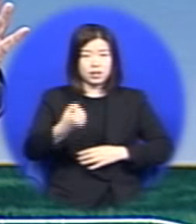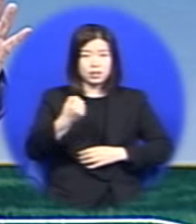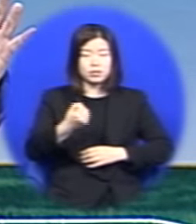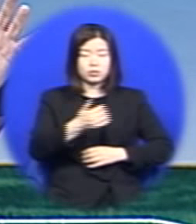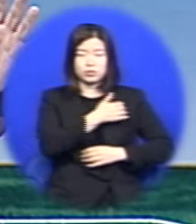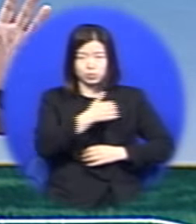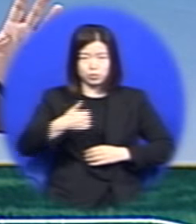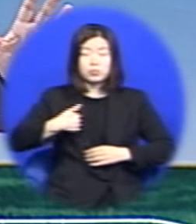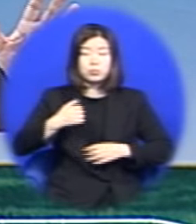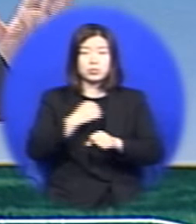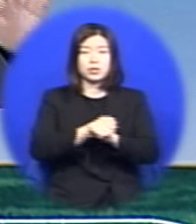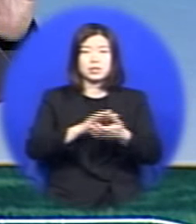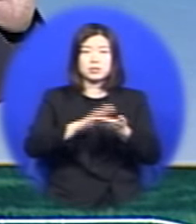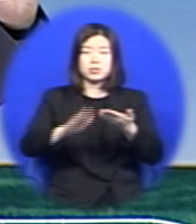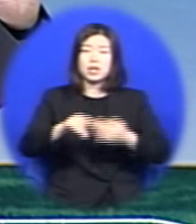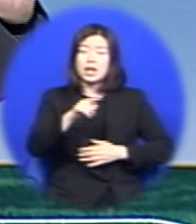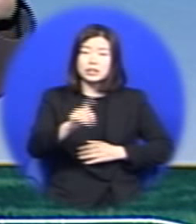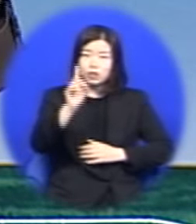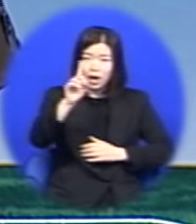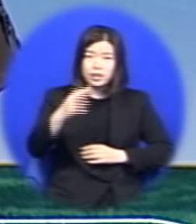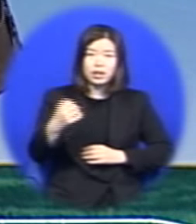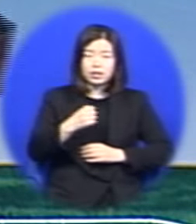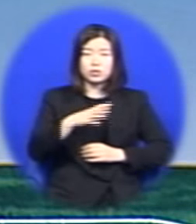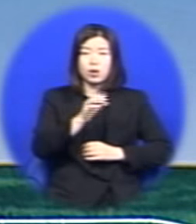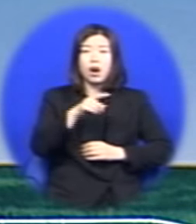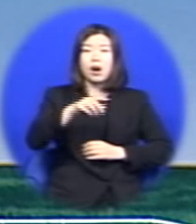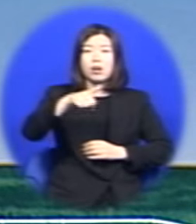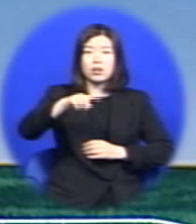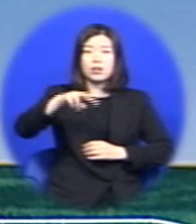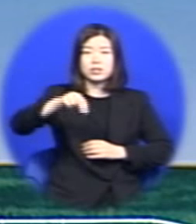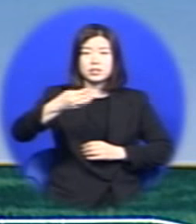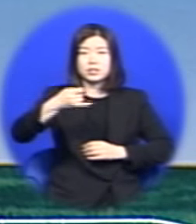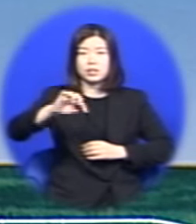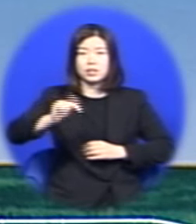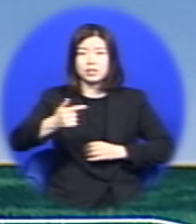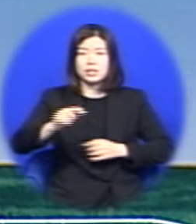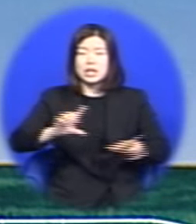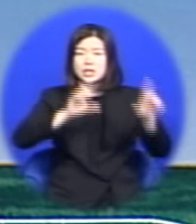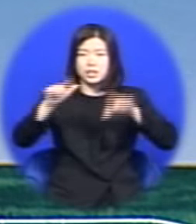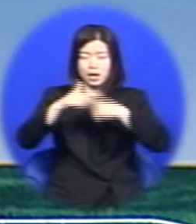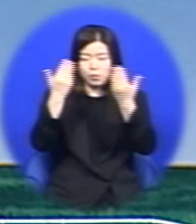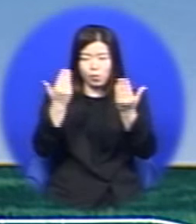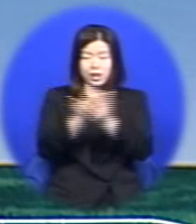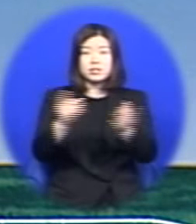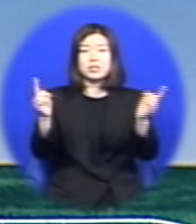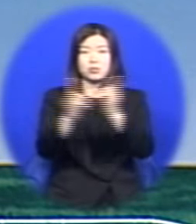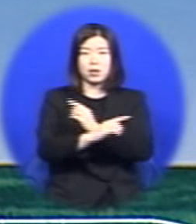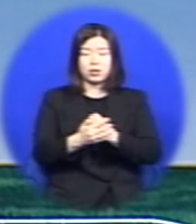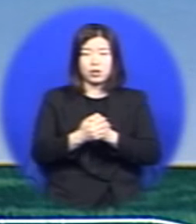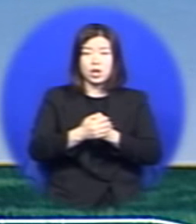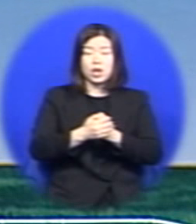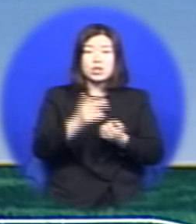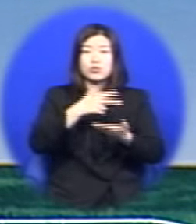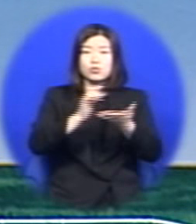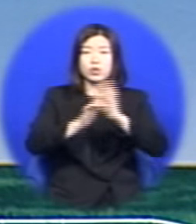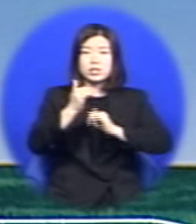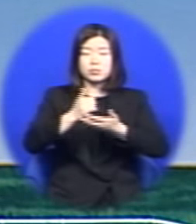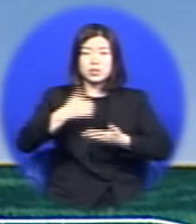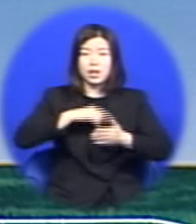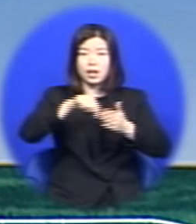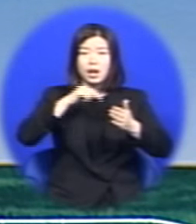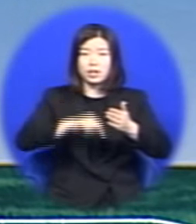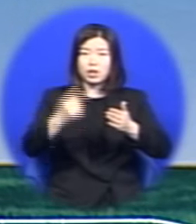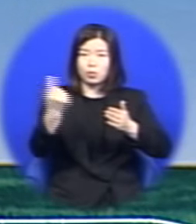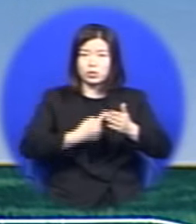충분했습니다. 그것으로 어거스틴은 완전히 삶이 바뀌어버렸습니다. 주 예수님이 내 안에 오셨다는 게